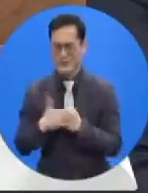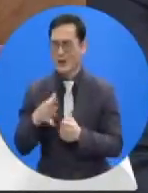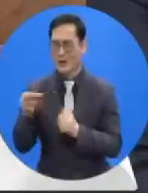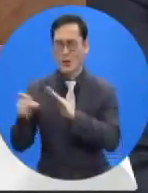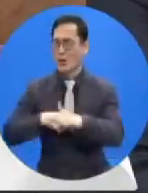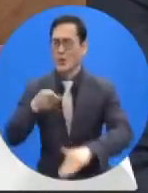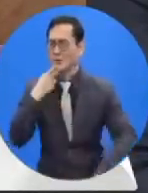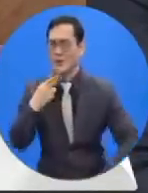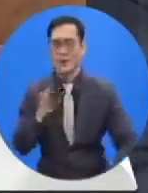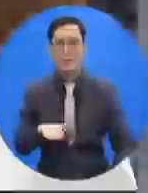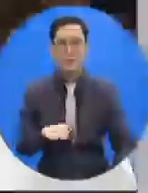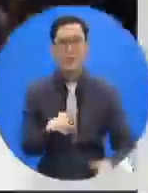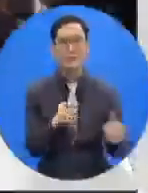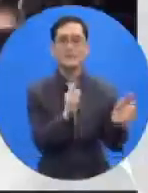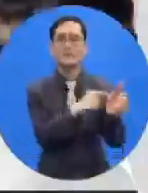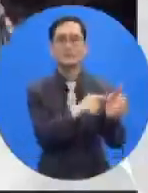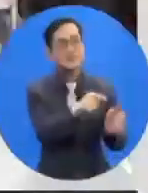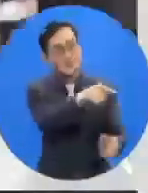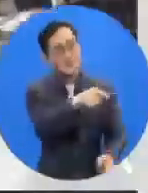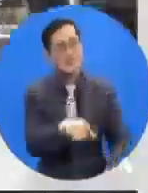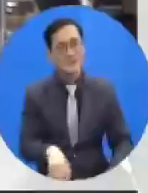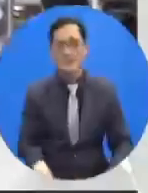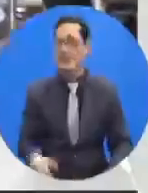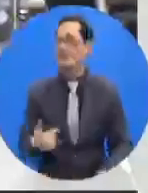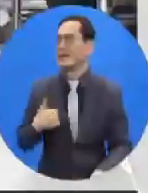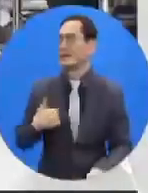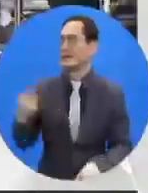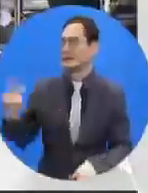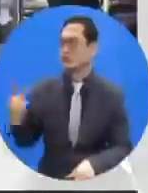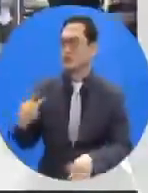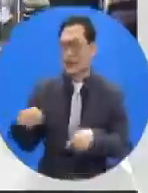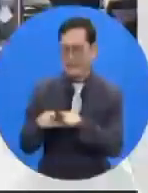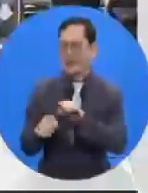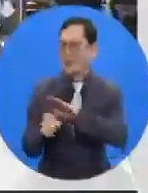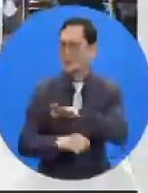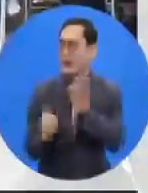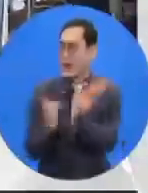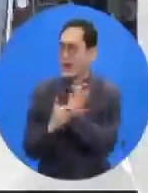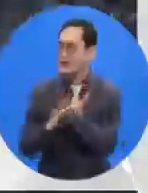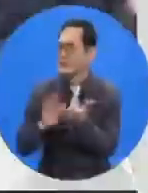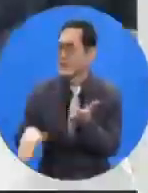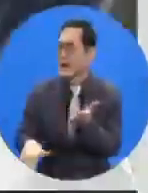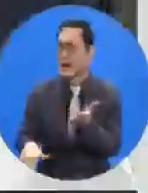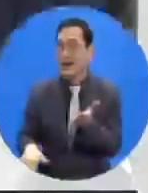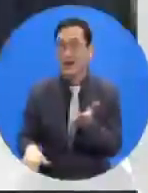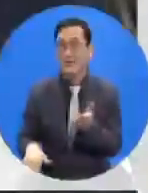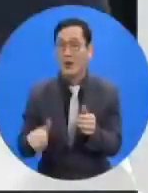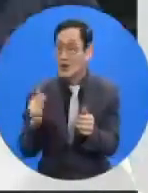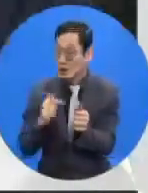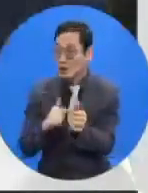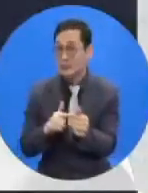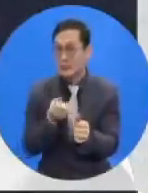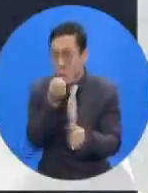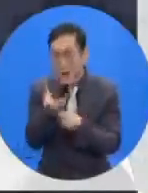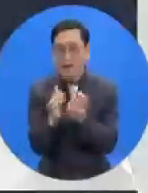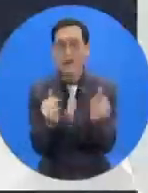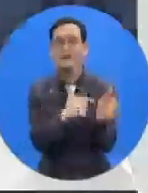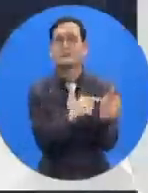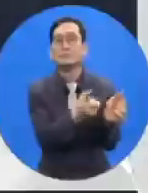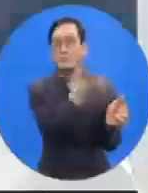예. 그 김진 앵커가 아니, 사실은 우리가 도둑질 했습니다. 라고 예. 하면 저만 웃으면 사람 되잖아요. 그래요? 그럼 정경심